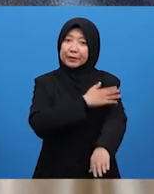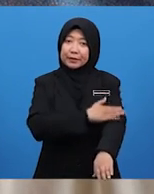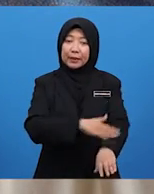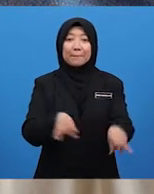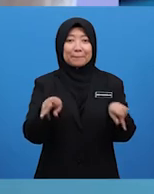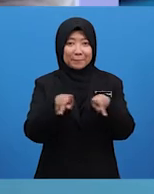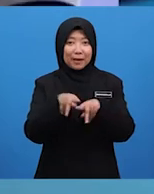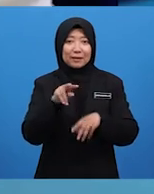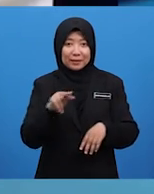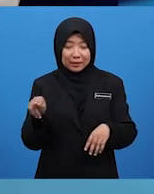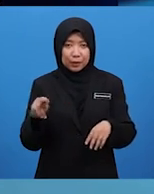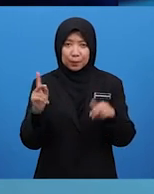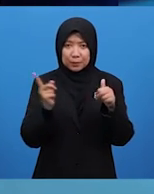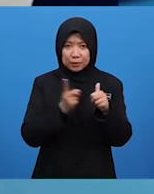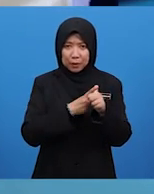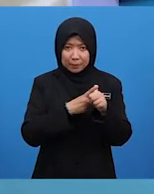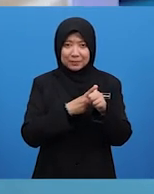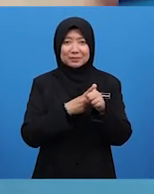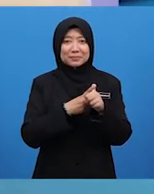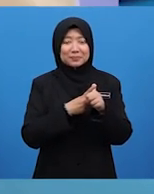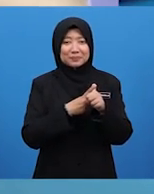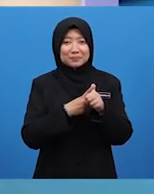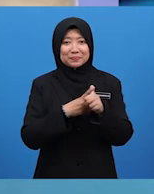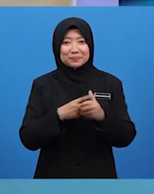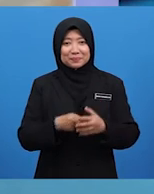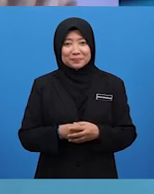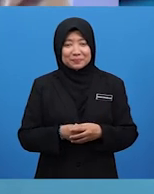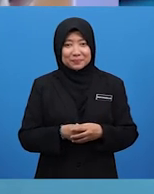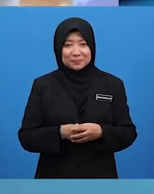lengan padanan. Pertama sekali,